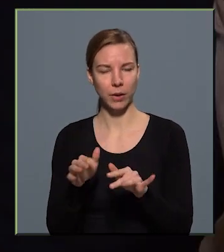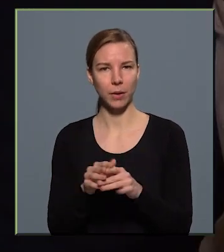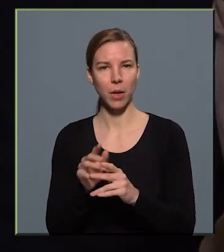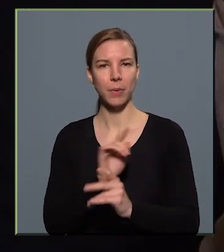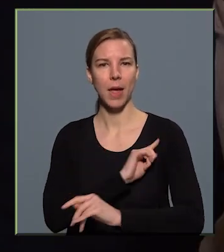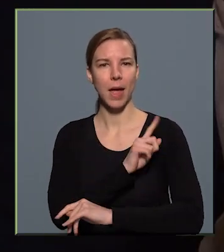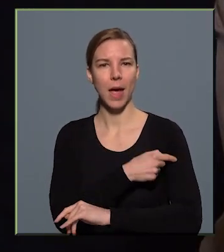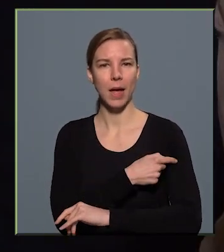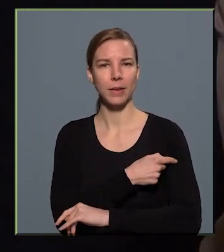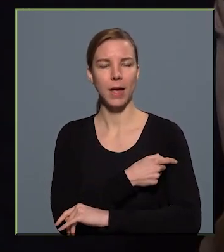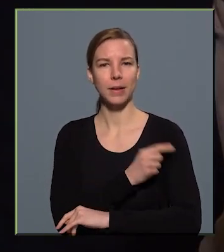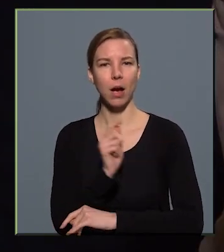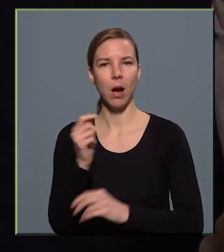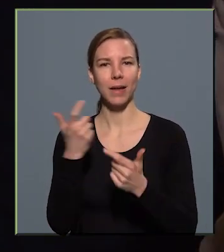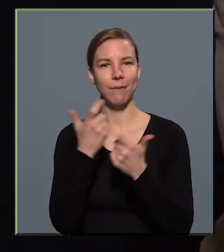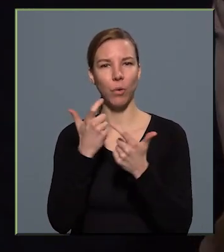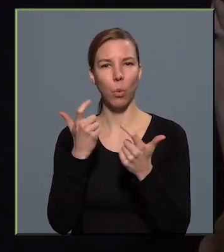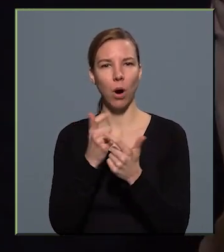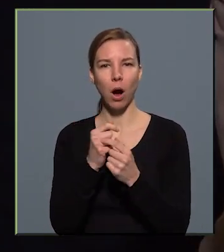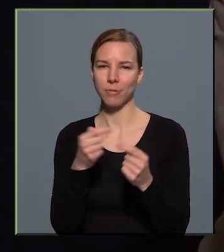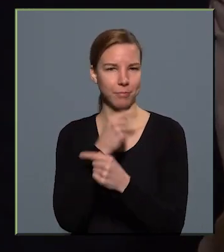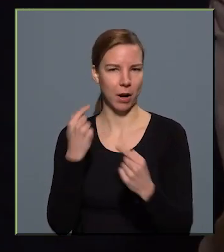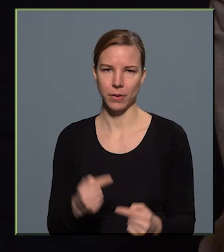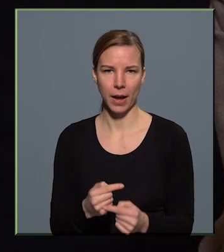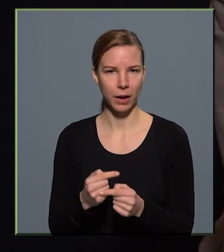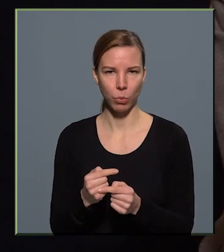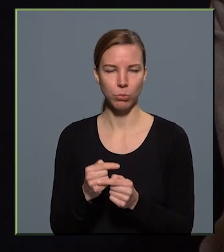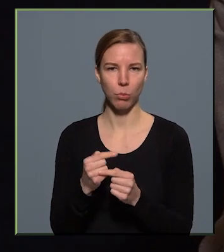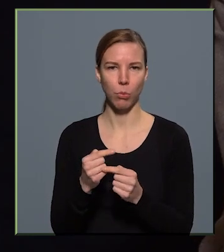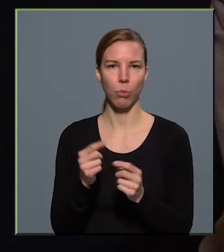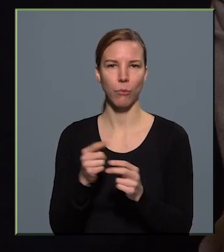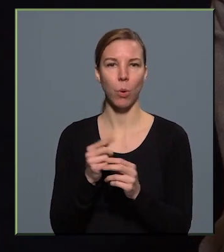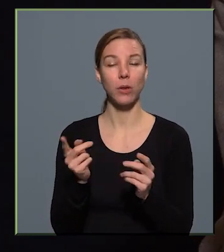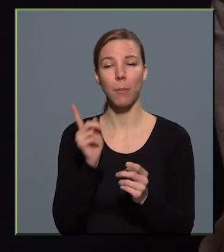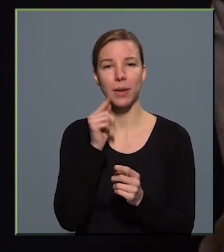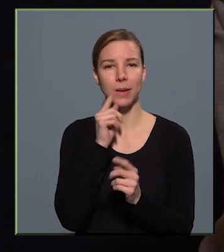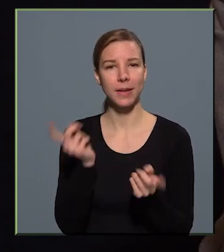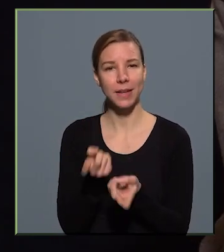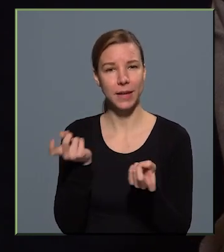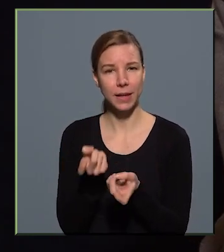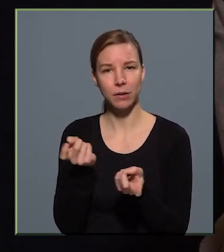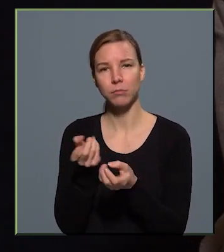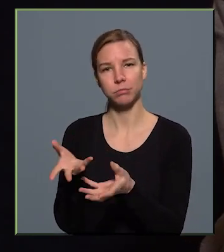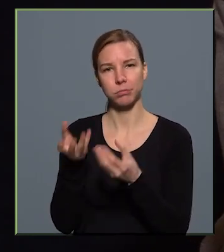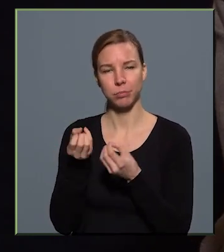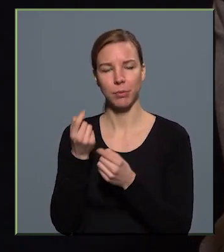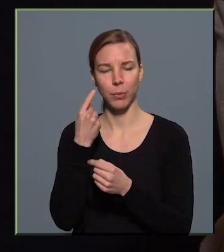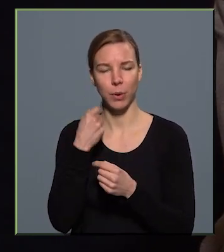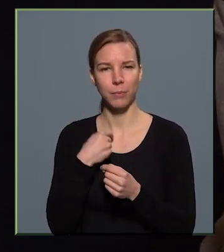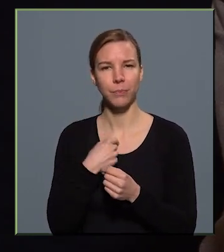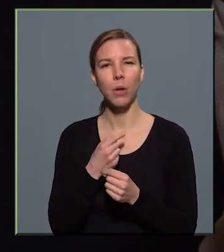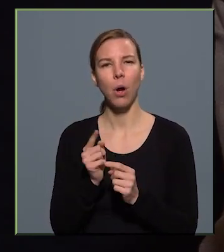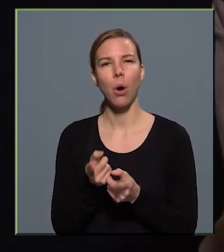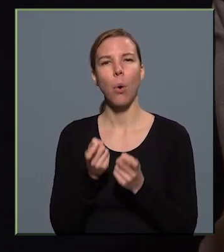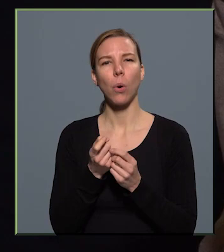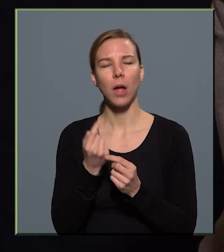Info, az meghatározó volt ezen a területen a hírek szempontjából. Honnan jött az